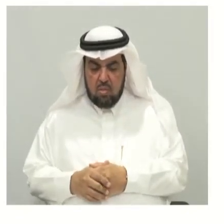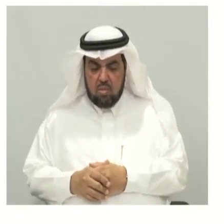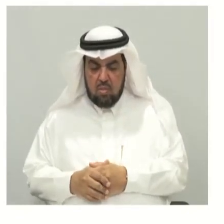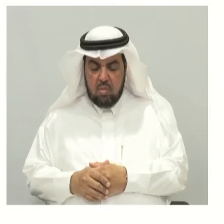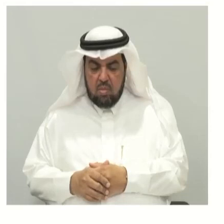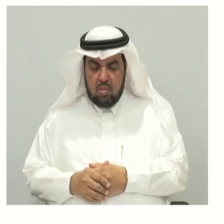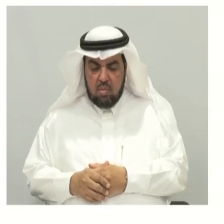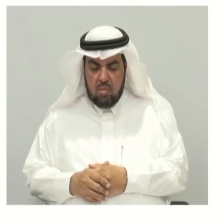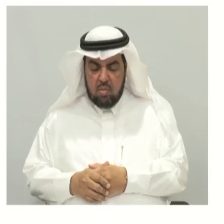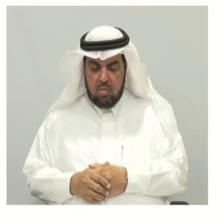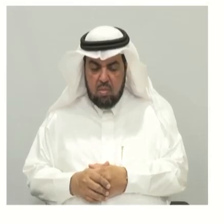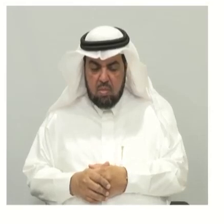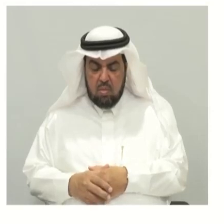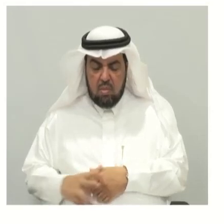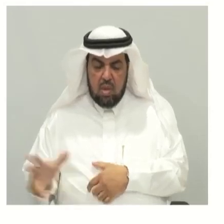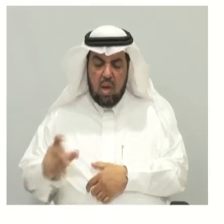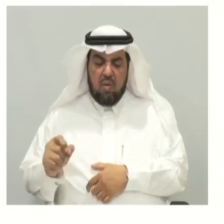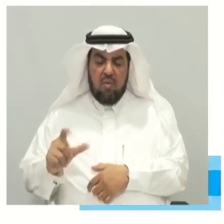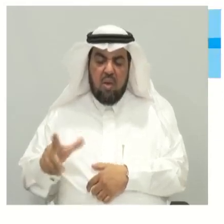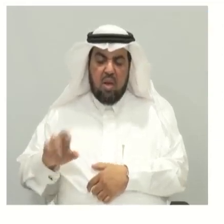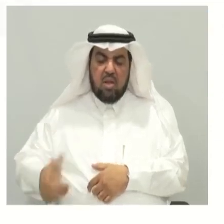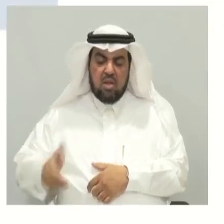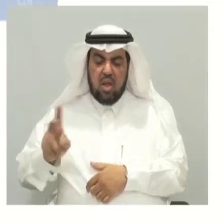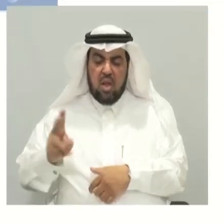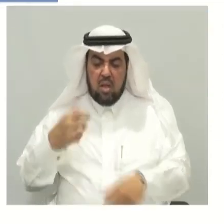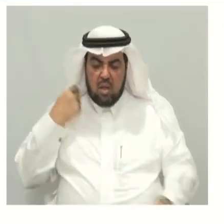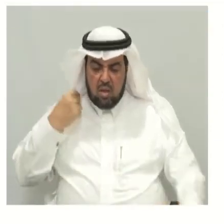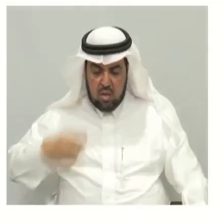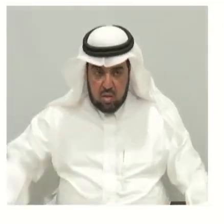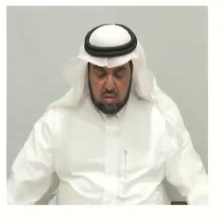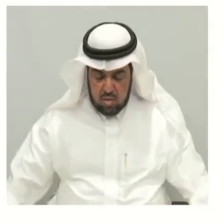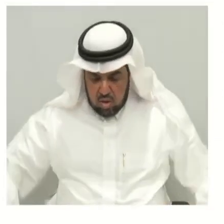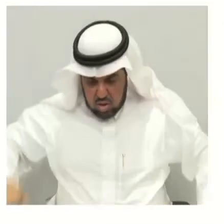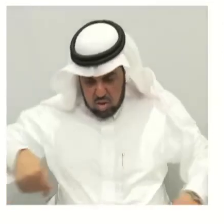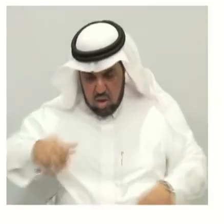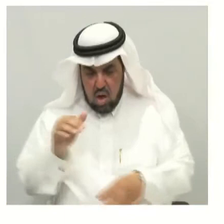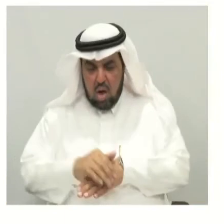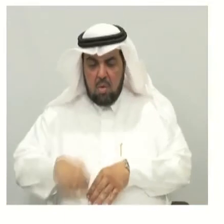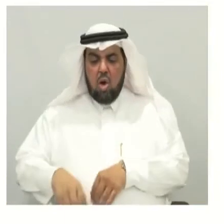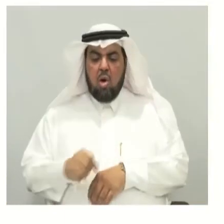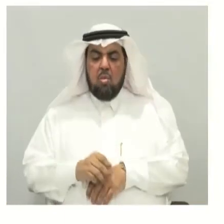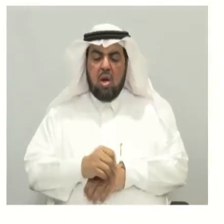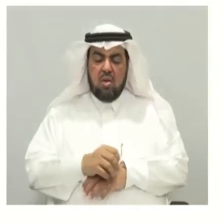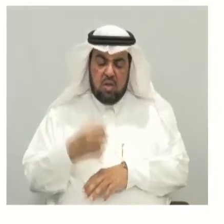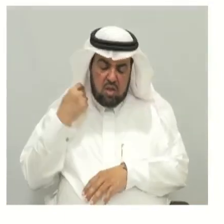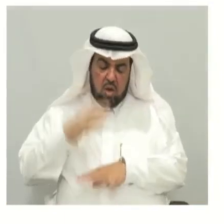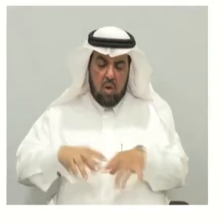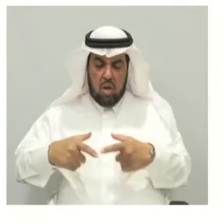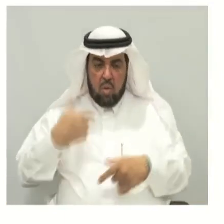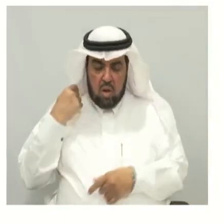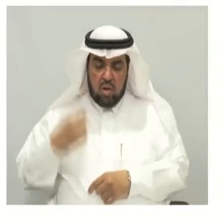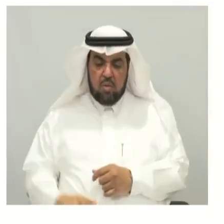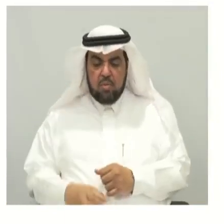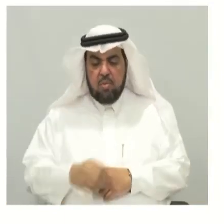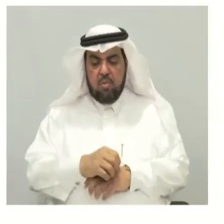هي لدي ماذا؟ الفلزات. إذن نسترجع مع بعض شو اللي تعلمناه. العناصر في الجدول الدوري